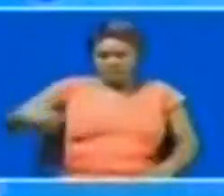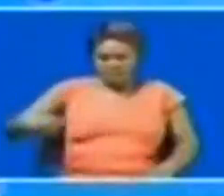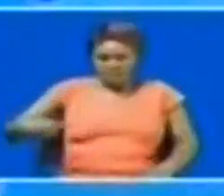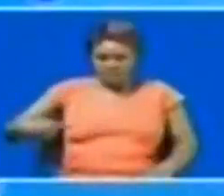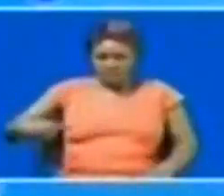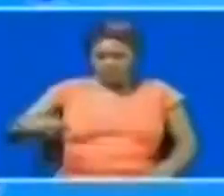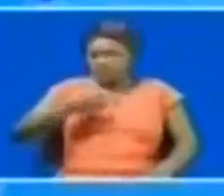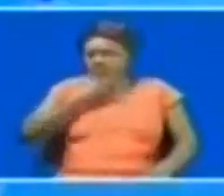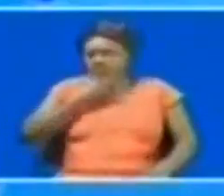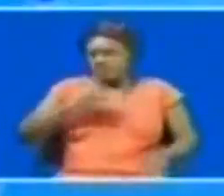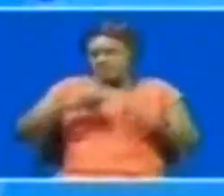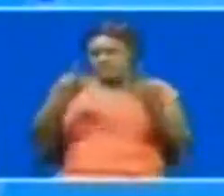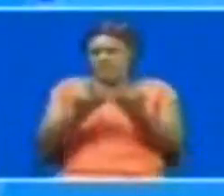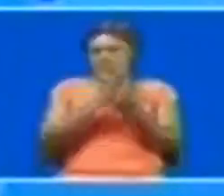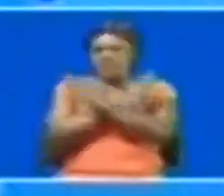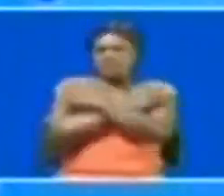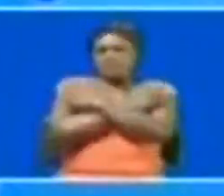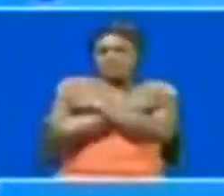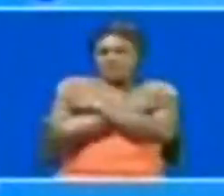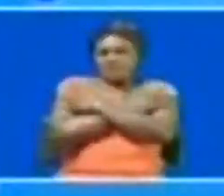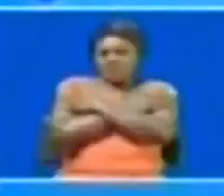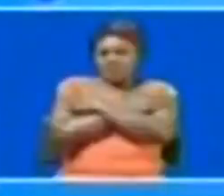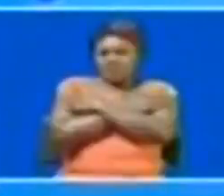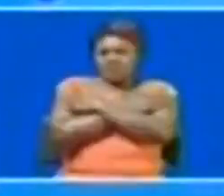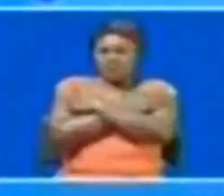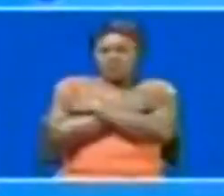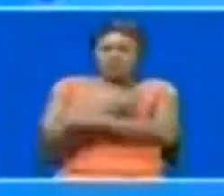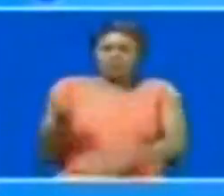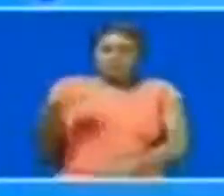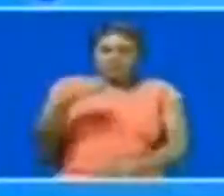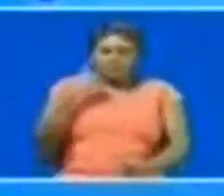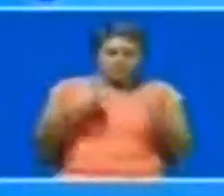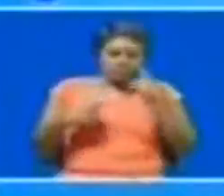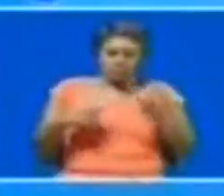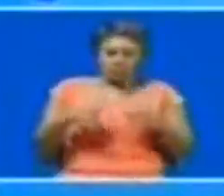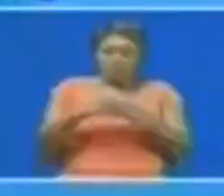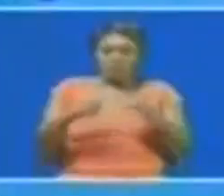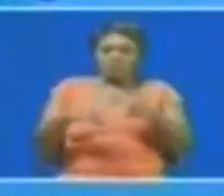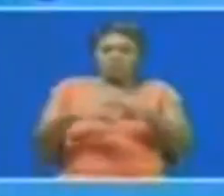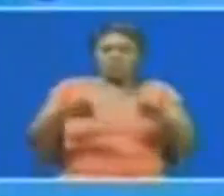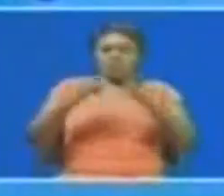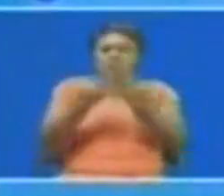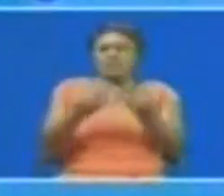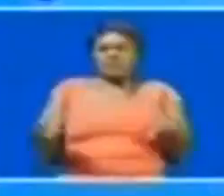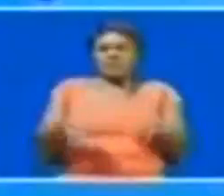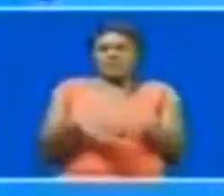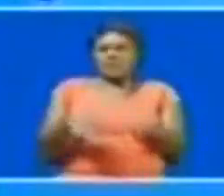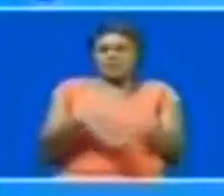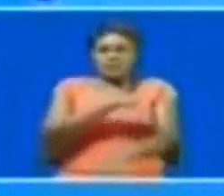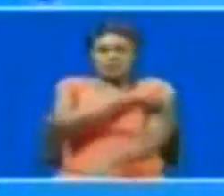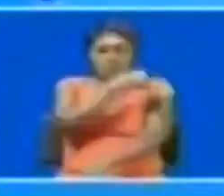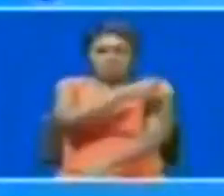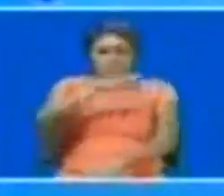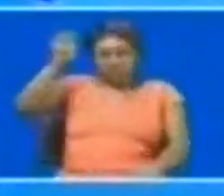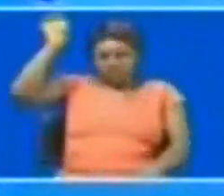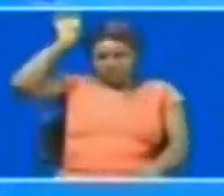mteremko. Jamaa, ndugu na marafiki wa mwanariadha na wanariadha wengine walifika kuomboleza na familia katika hifadhi ya maiti iliyoko katika